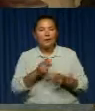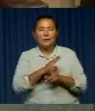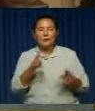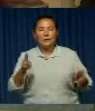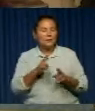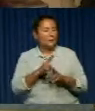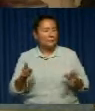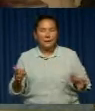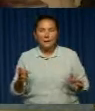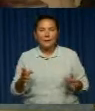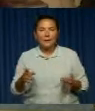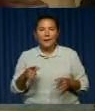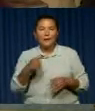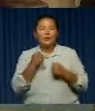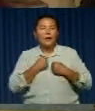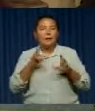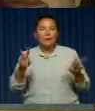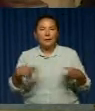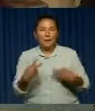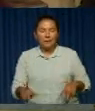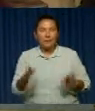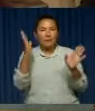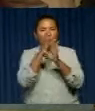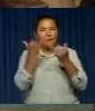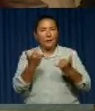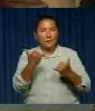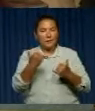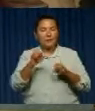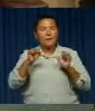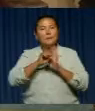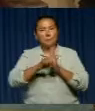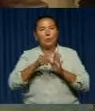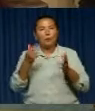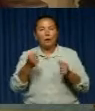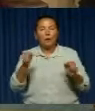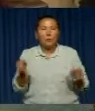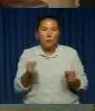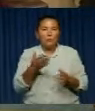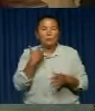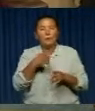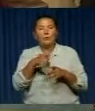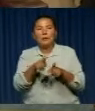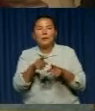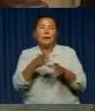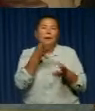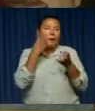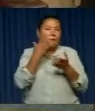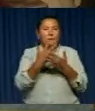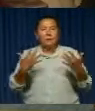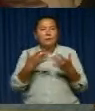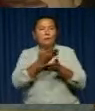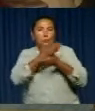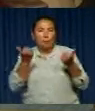ешқашан да үнемдемеуіміз керек. Табиғи, қазір қыстың мезгілі болса айтар едік, иә, сыртта мынау жоқ, мынау жоқ деп. Қазір барлық нәрсе